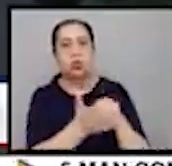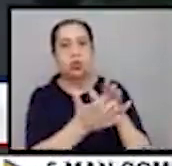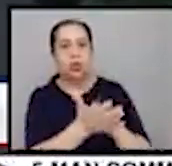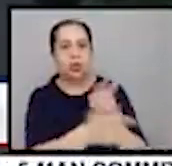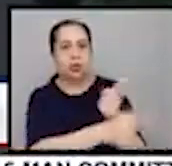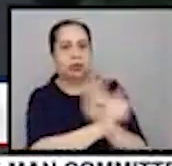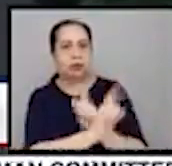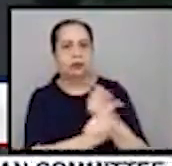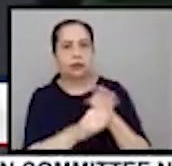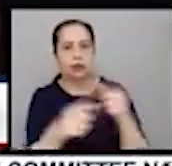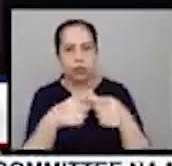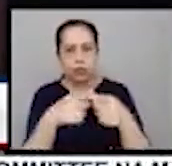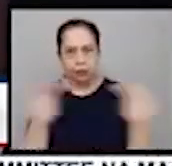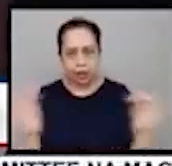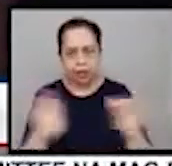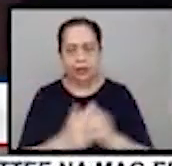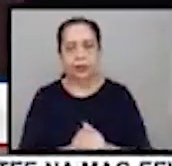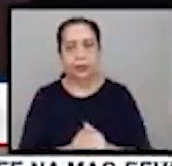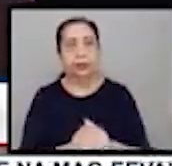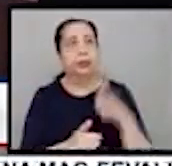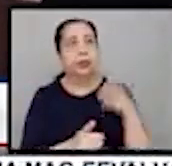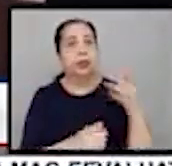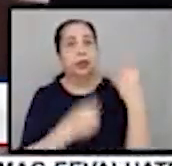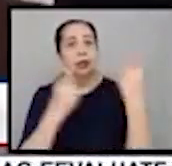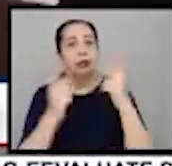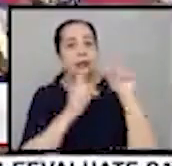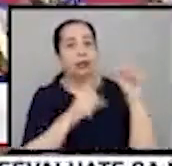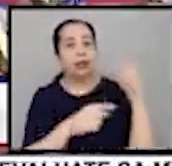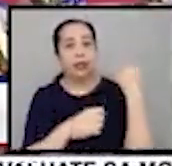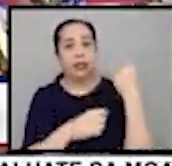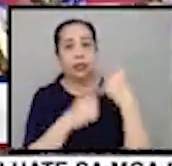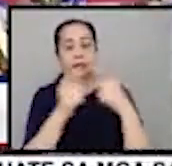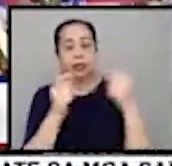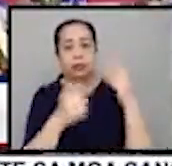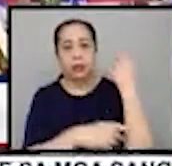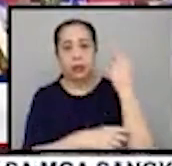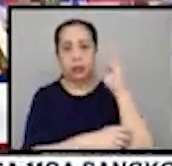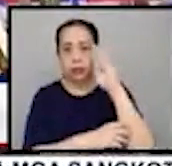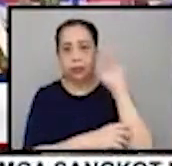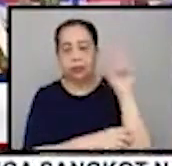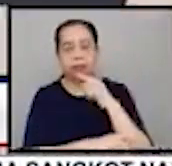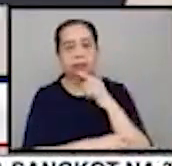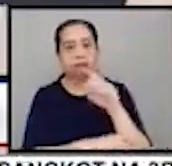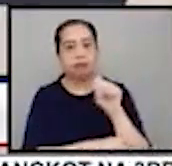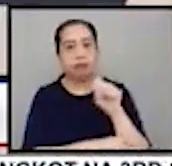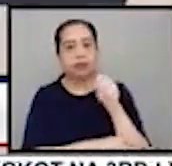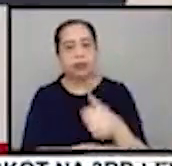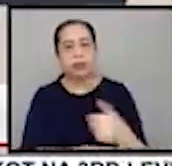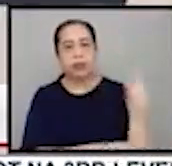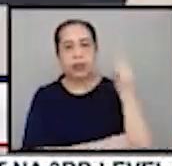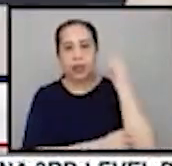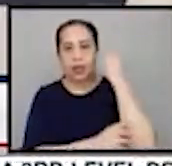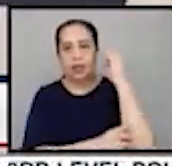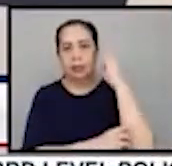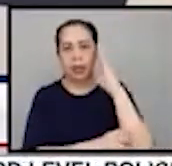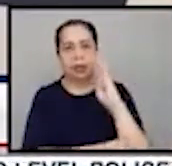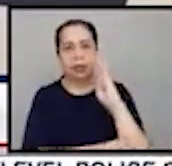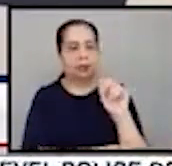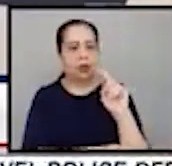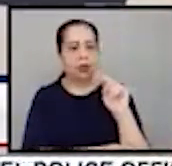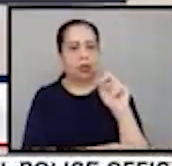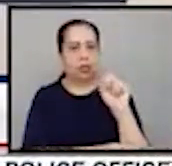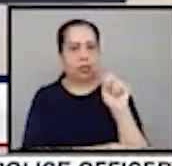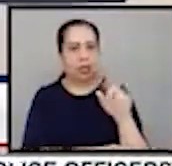sideline sa official visit ni Pangulong Ferdinand R. Marcos Jr. sa Japan, kinumpirma ni Secretary Jaime Bautista na may naila ang pondo